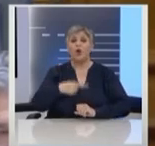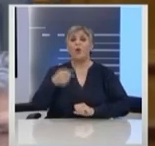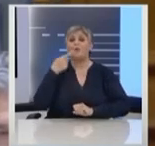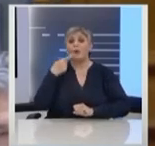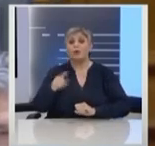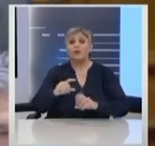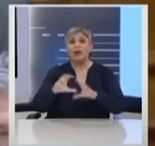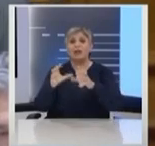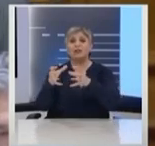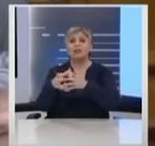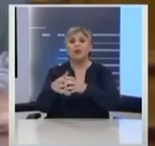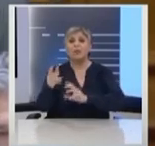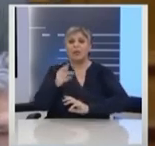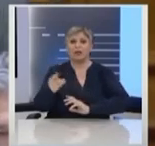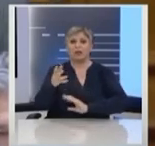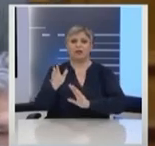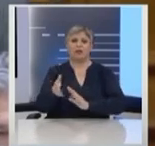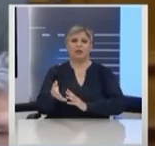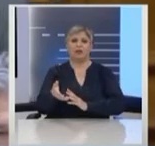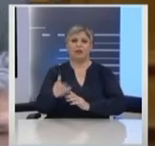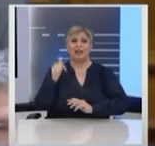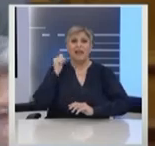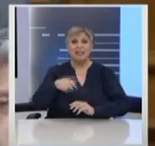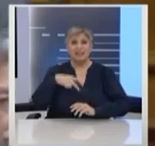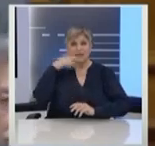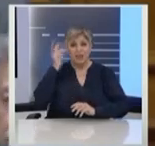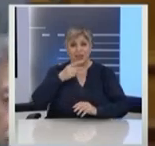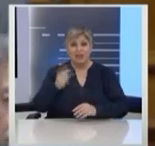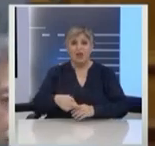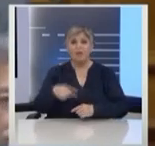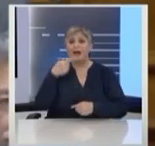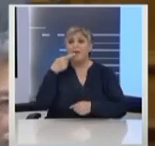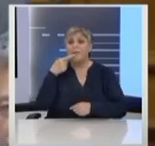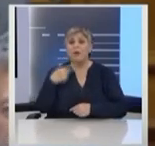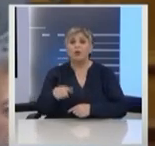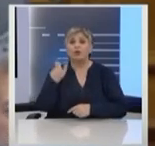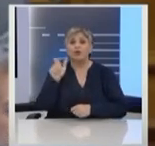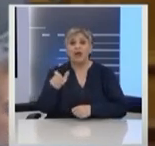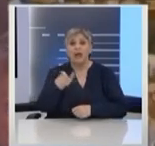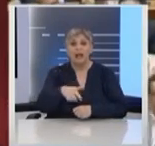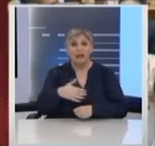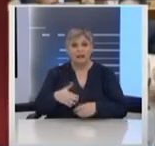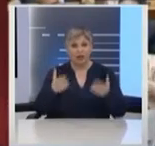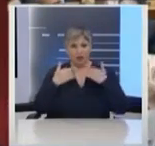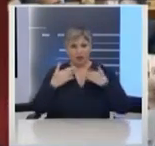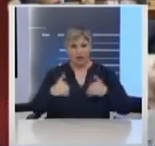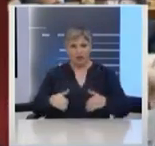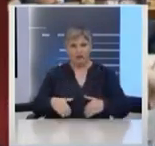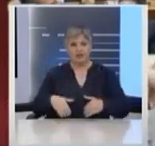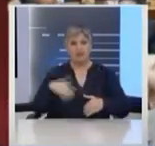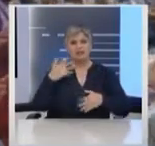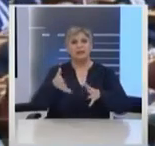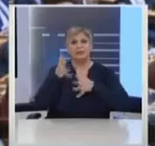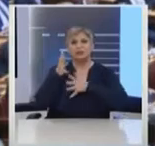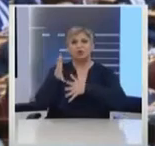κατηγορία και δεν έχετε κανένα δικαίωμα να τους προσβάλλετε αυτούς τους ανθρώπους. Έχετε δικαίωμα να τους κοροϊδεύετε όταν τους συναντάτε και λέτε θα